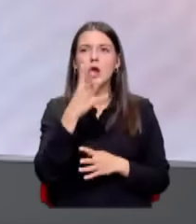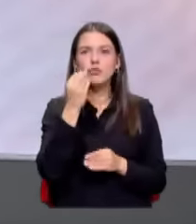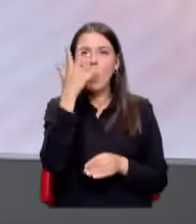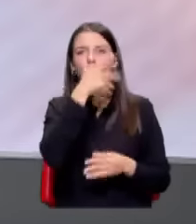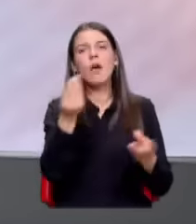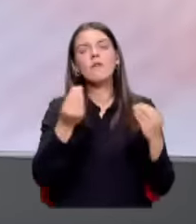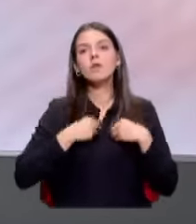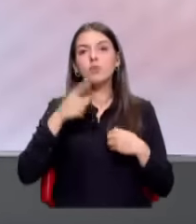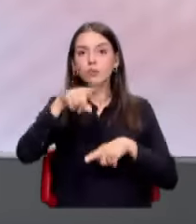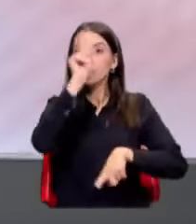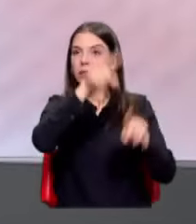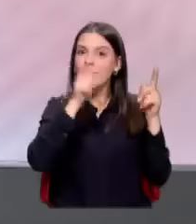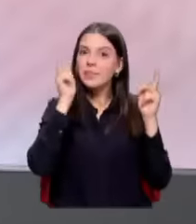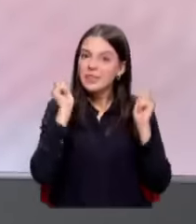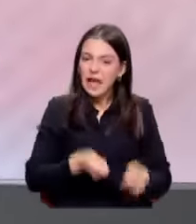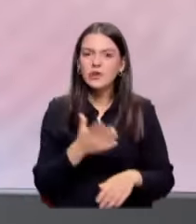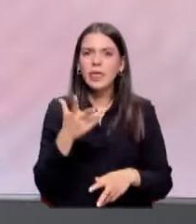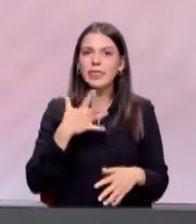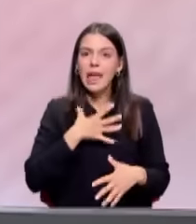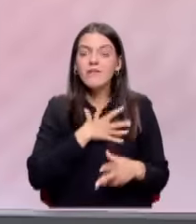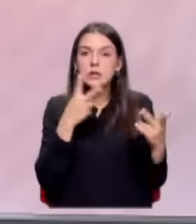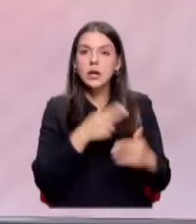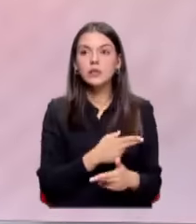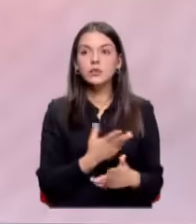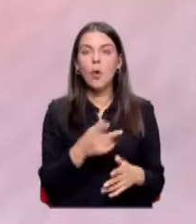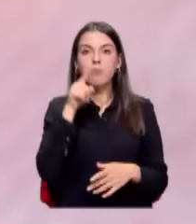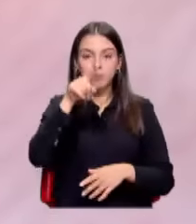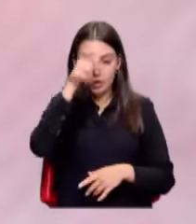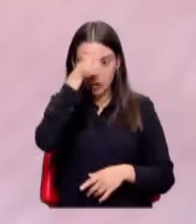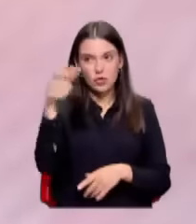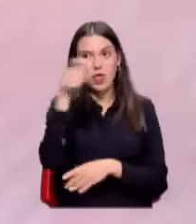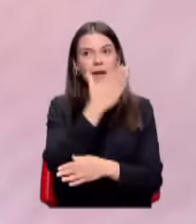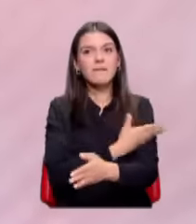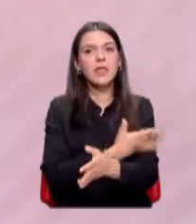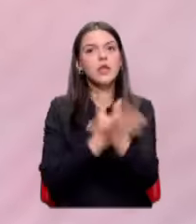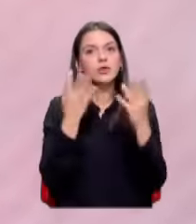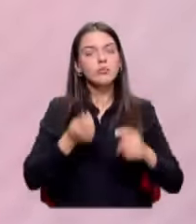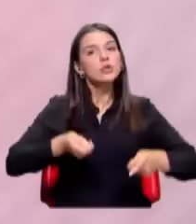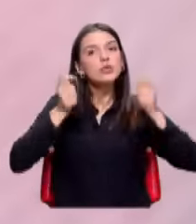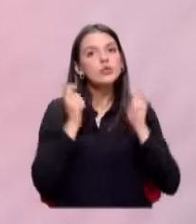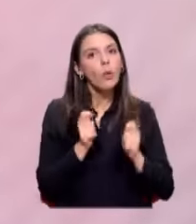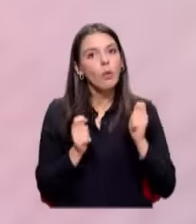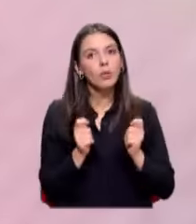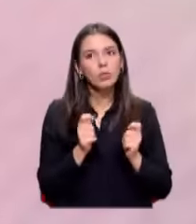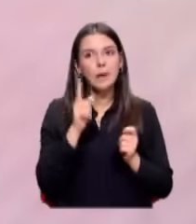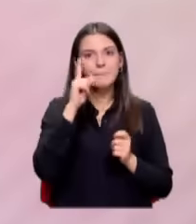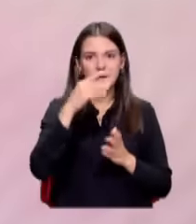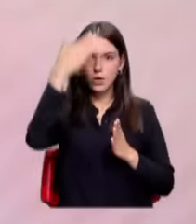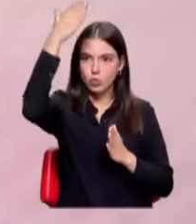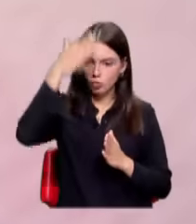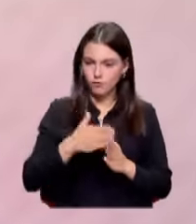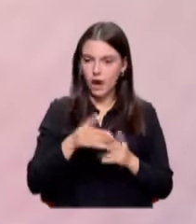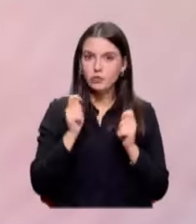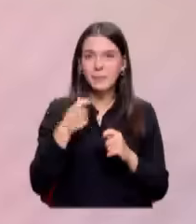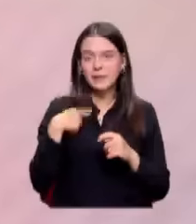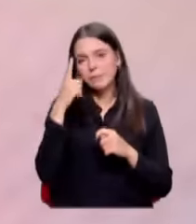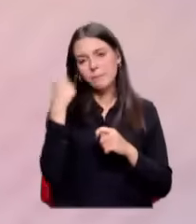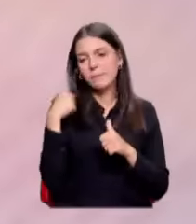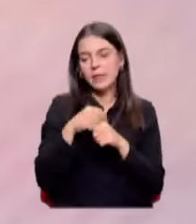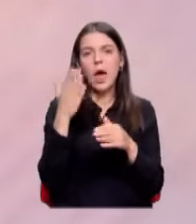gerçekten nefes kesiyor sevgili izleyenler. Bu ülkenin vatandaşı olmanın zorluğuna bir duvarsa bir zorluk, bir tuğla